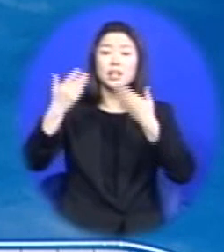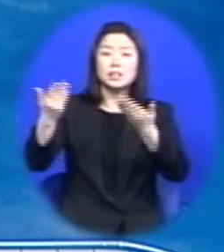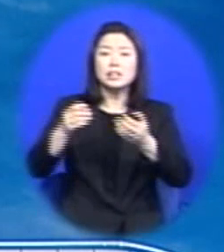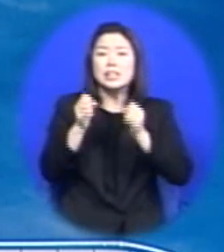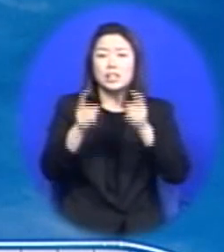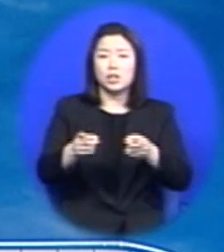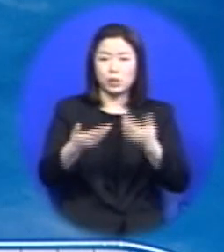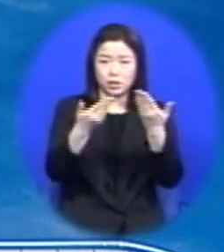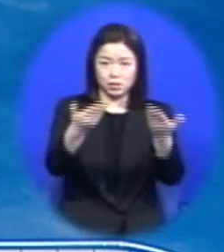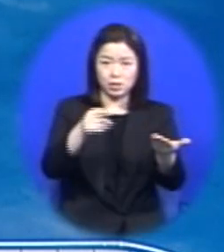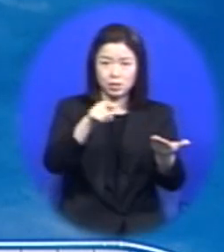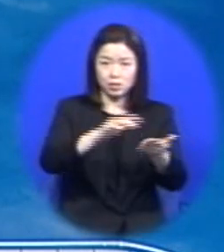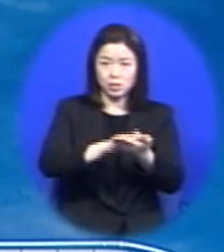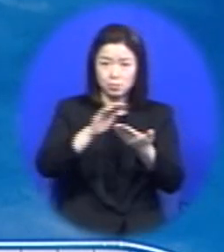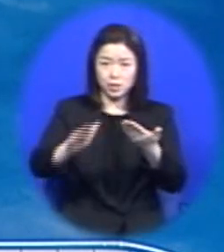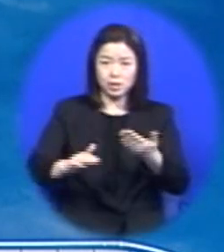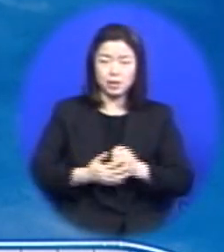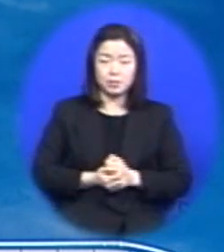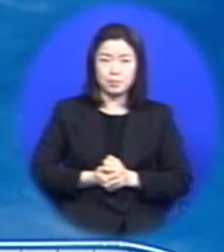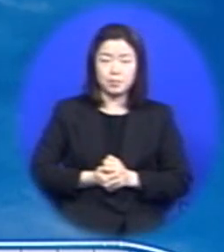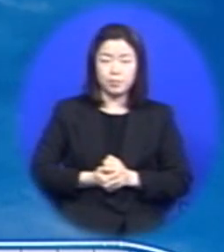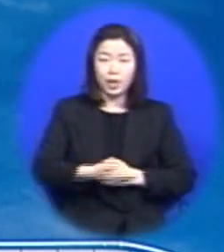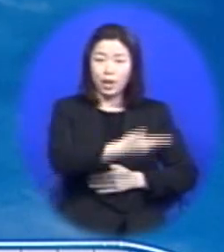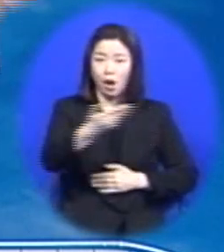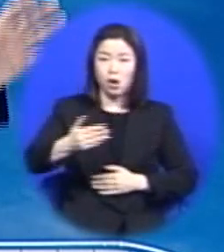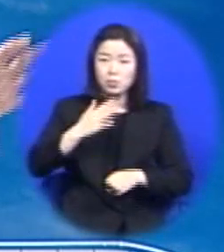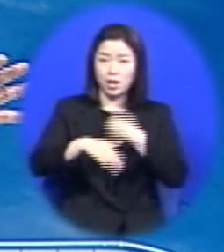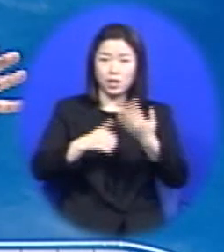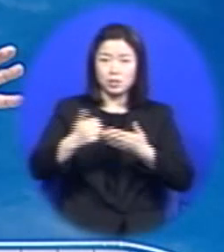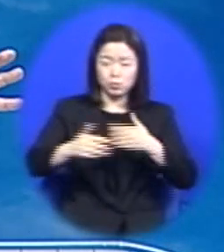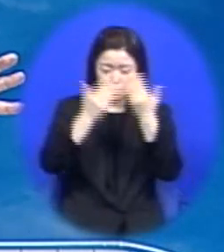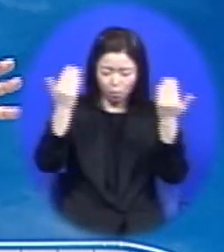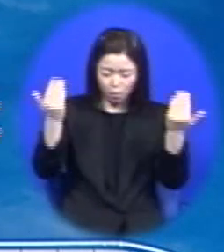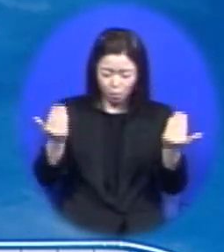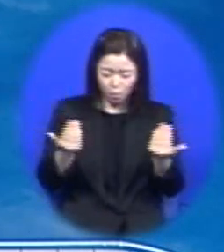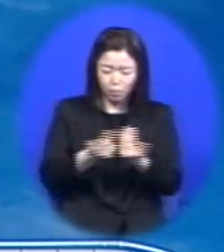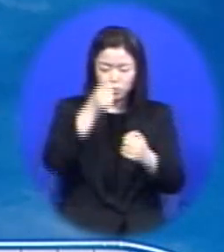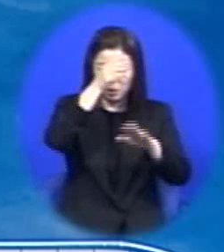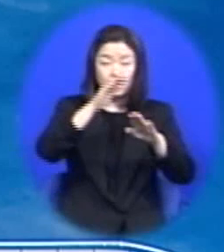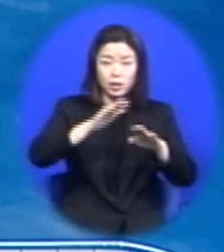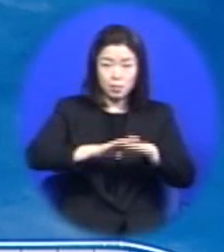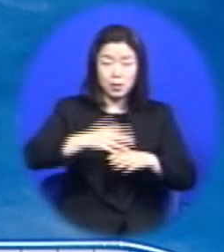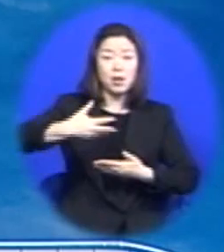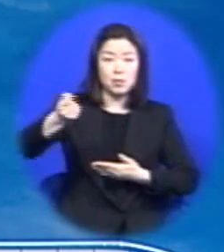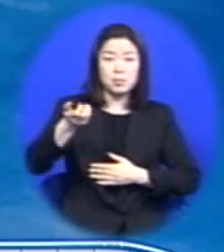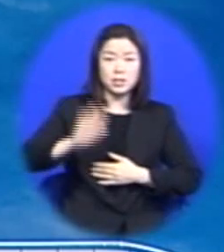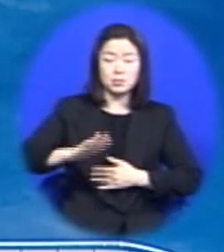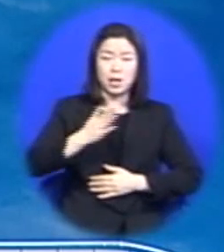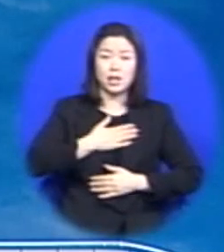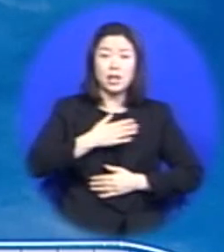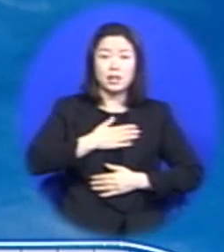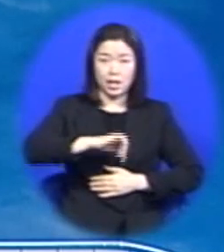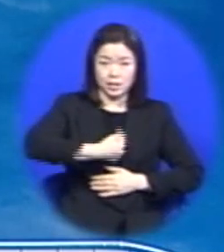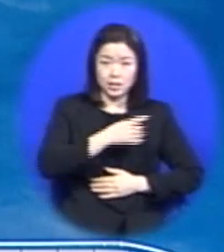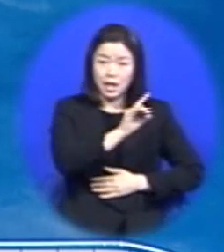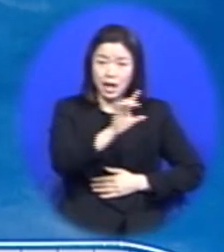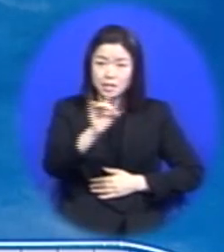드리려고 하는 거거든요. 여러분 하나님은 우리 전체의 예배도 받으시지만 여러분 한 사람 한 사람의 예배도